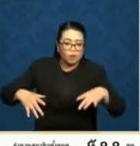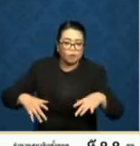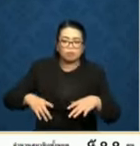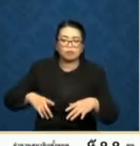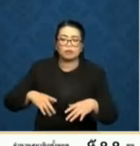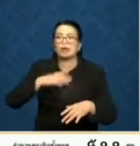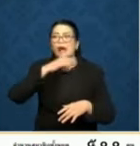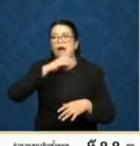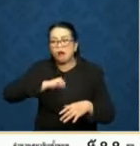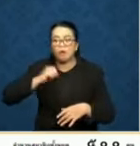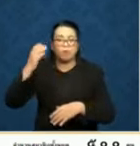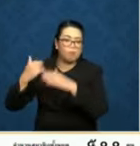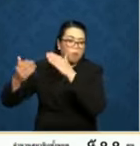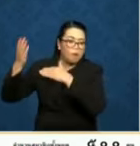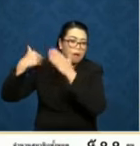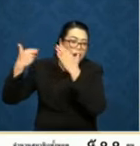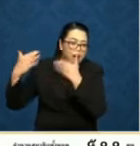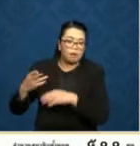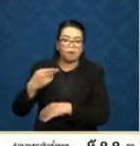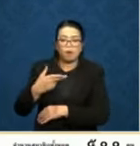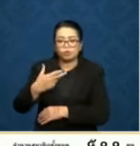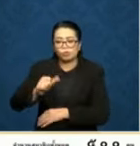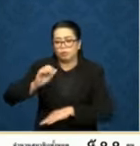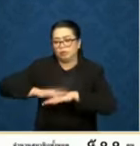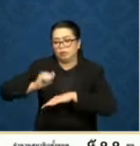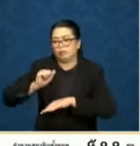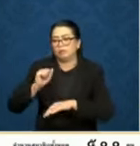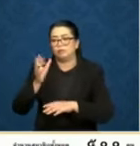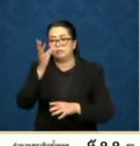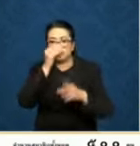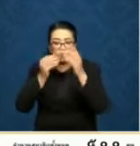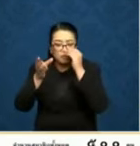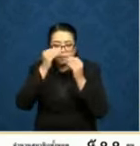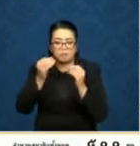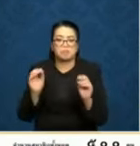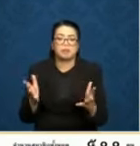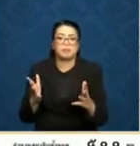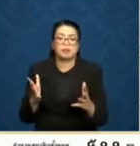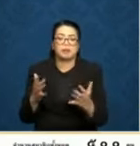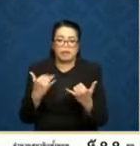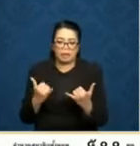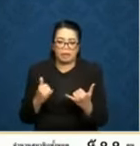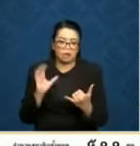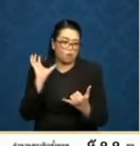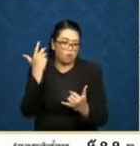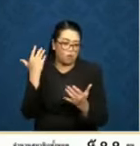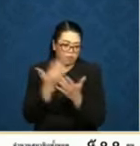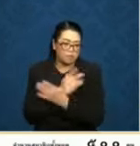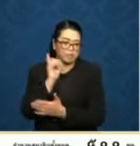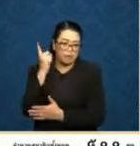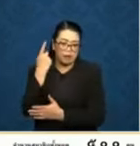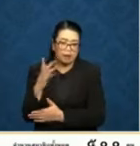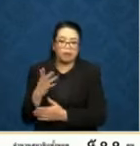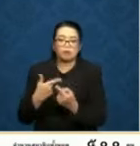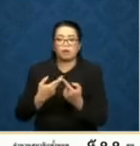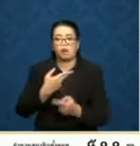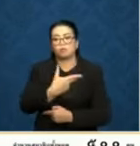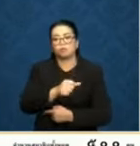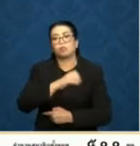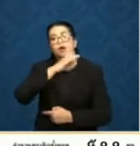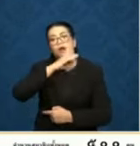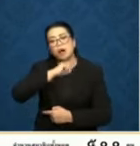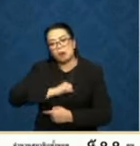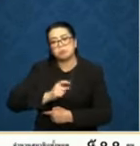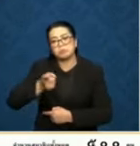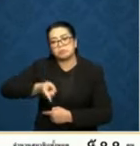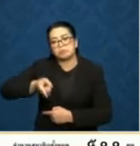ยุค่ทันกบโลกไม่ตอบโทฤักษะในการเรีนรู้ ของโลกในสัตวั 21ที่สำคัญครับ ระบบแท